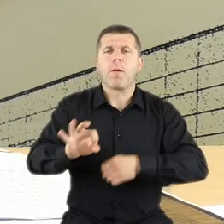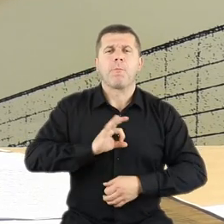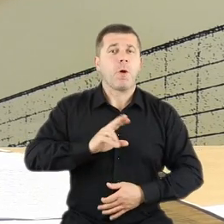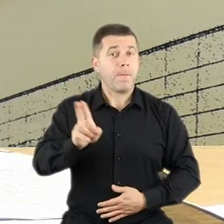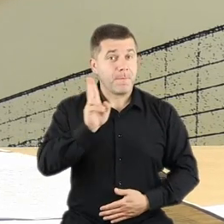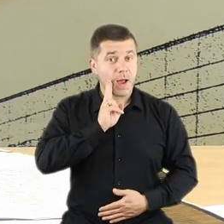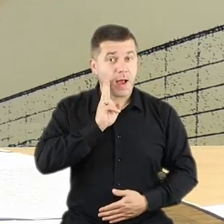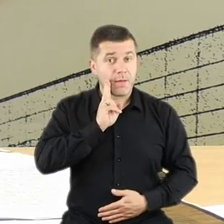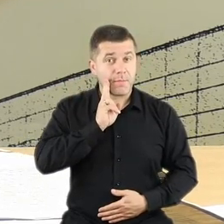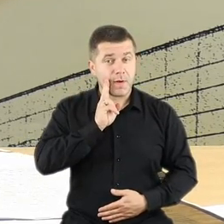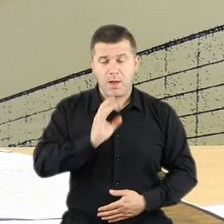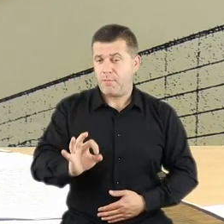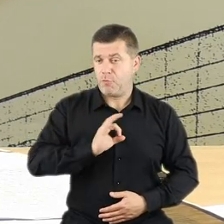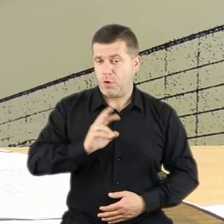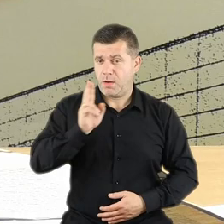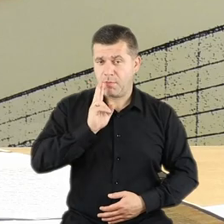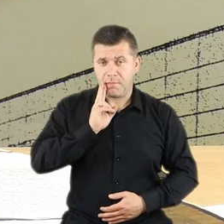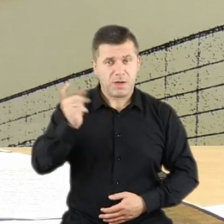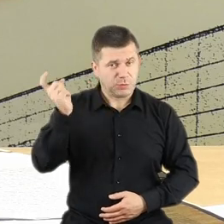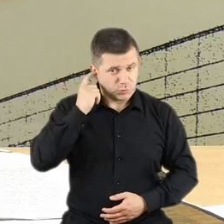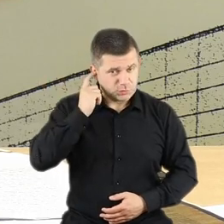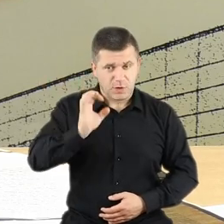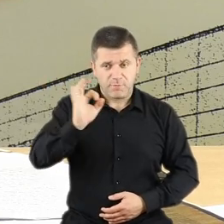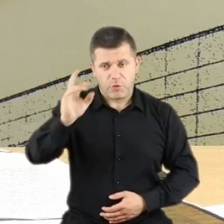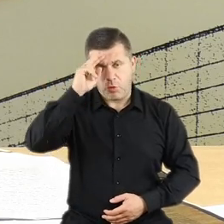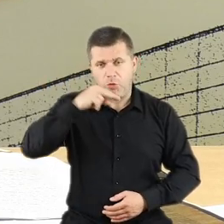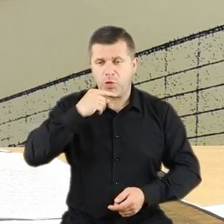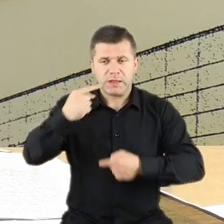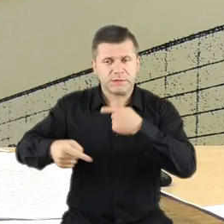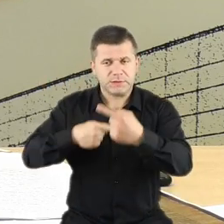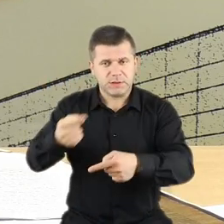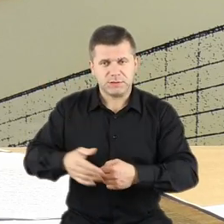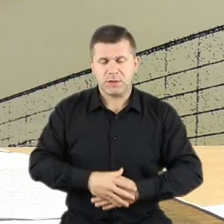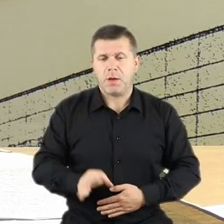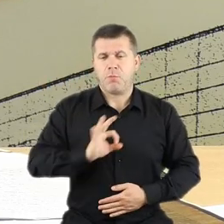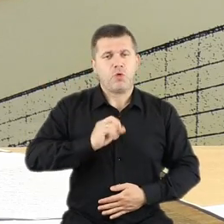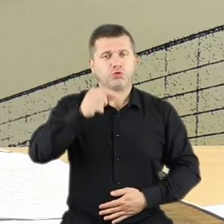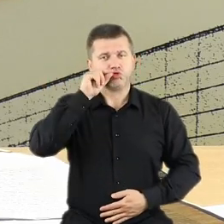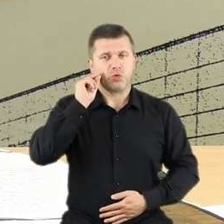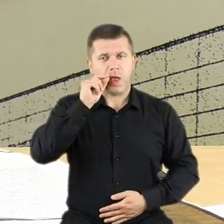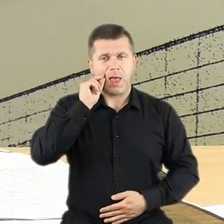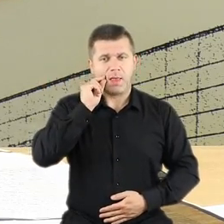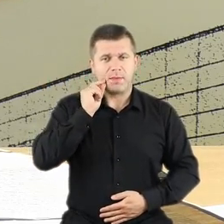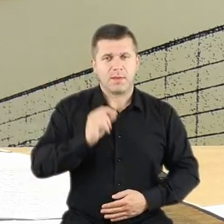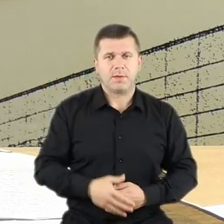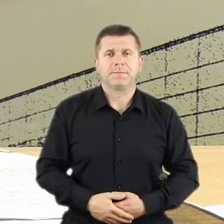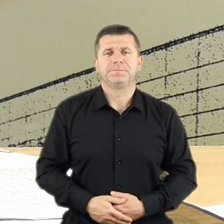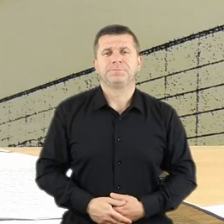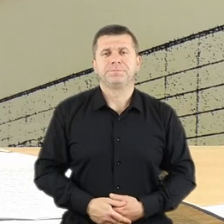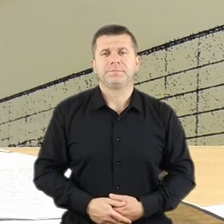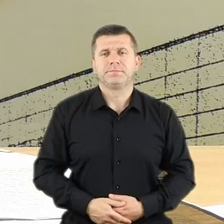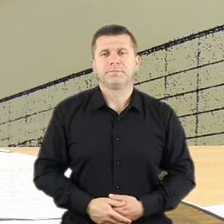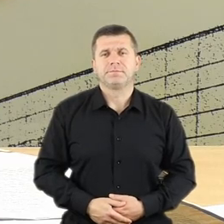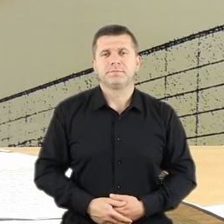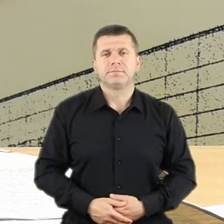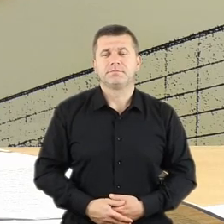mamy a moja mama słyszeli o od swojego ojca czyli mojego dziadka ze starych się na piotrowcu